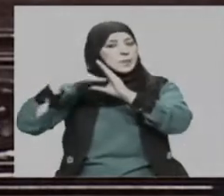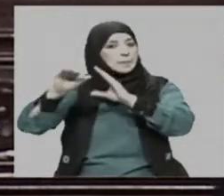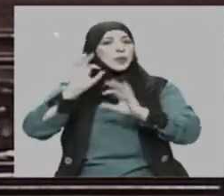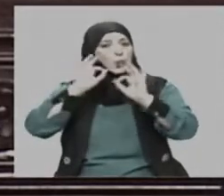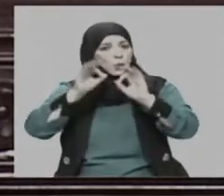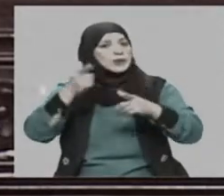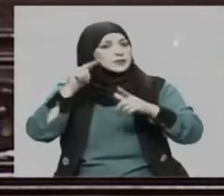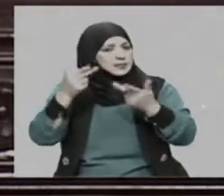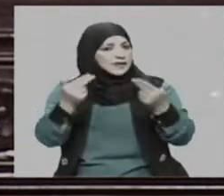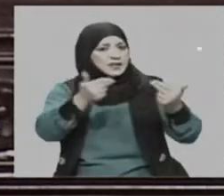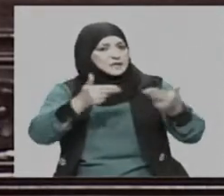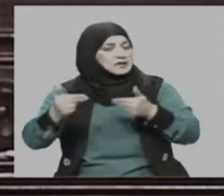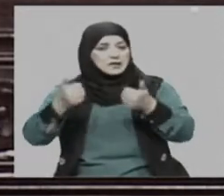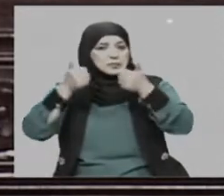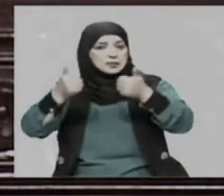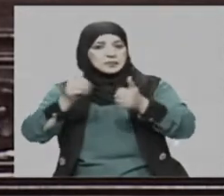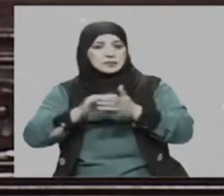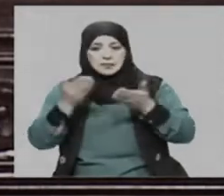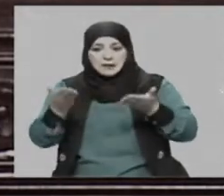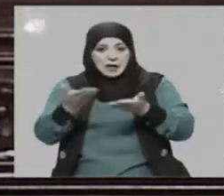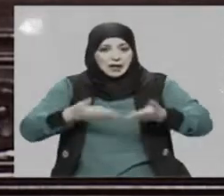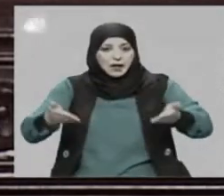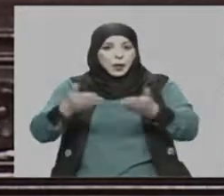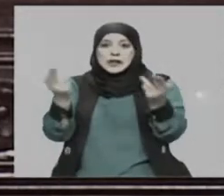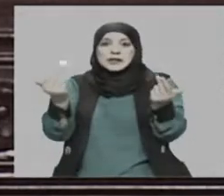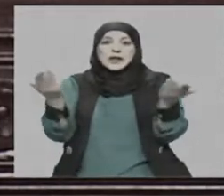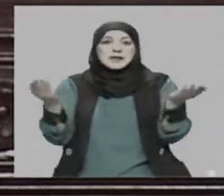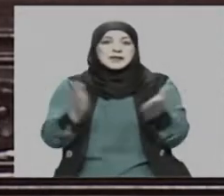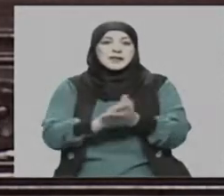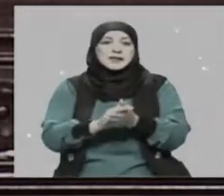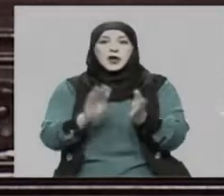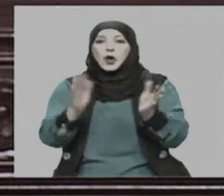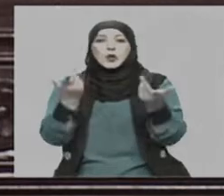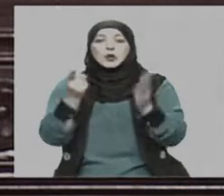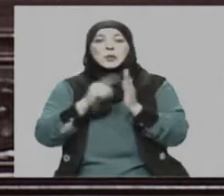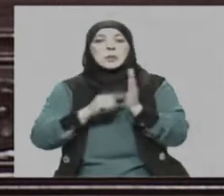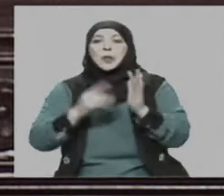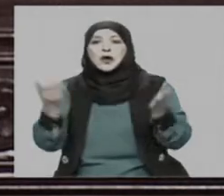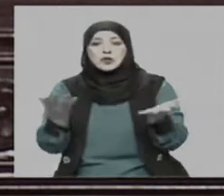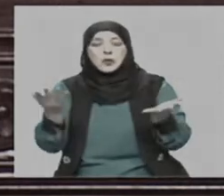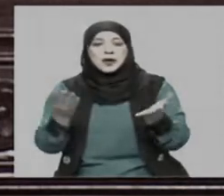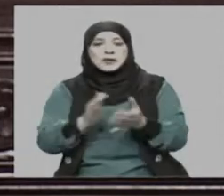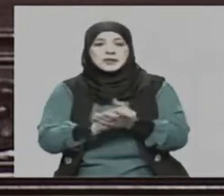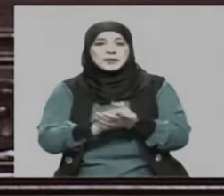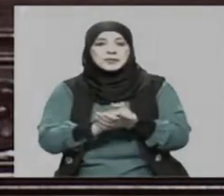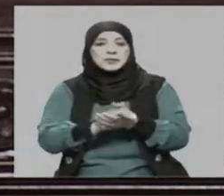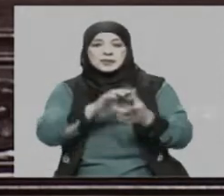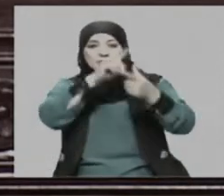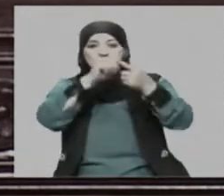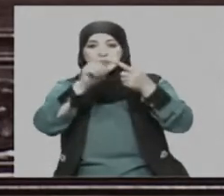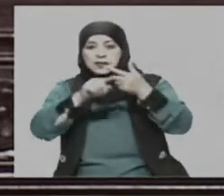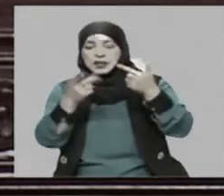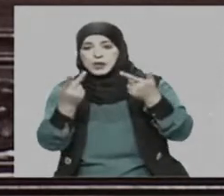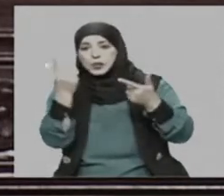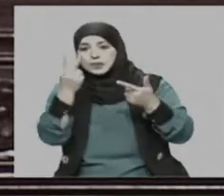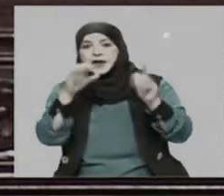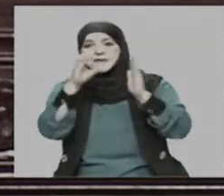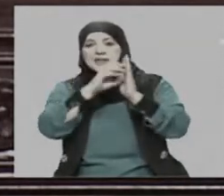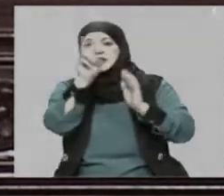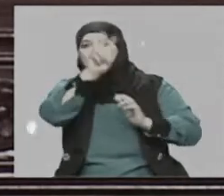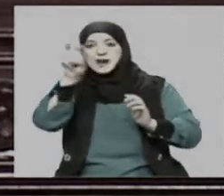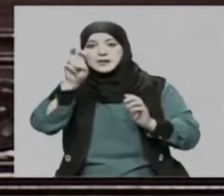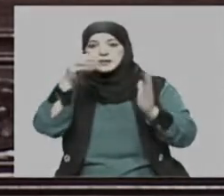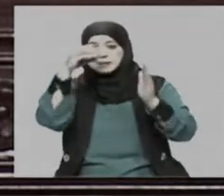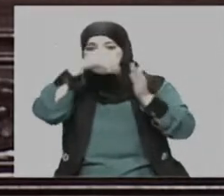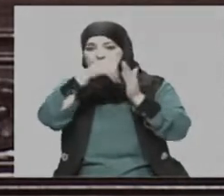وعملته. هذا اللي صار. شو اللي قعد وحشتي؟ قعد الفصل 20.